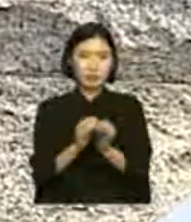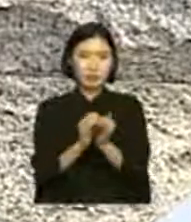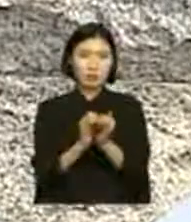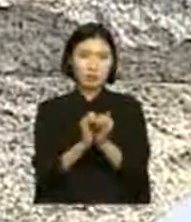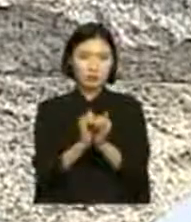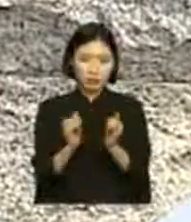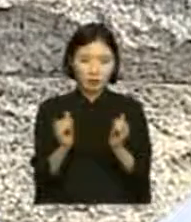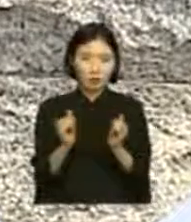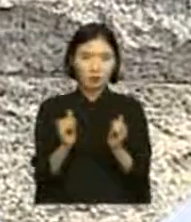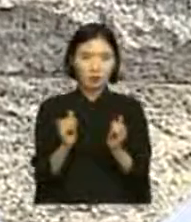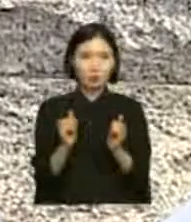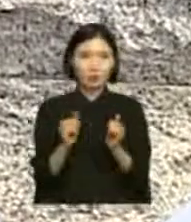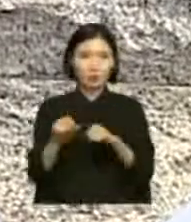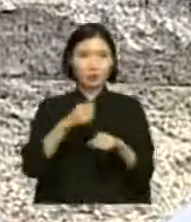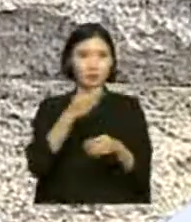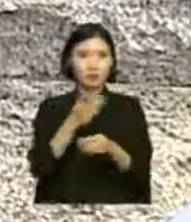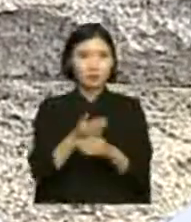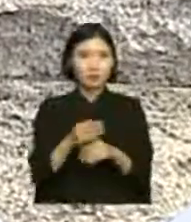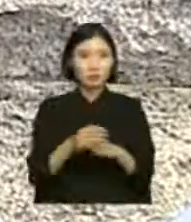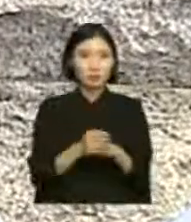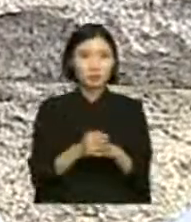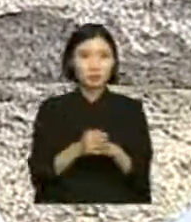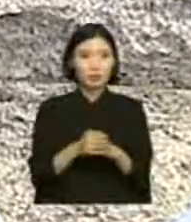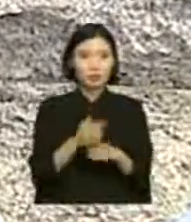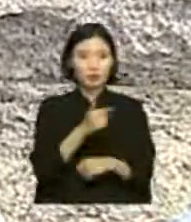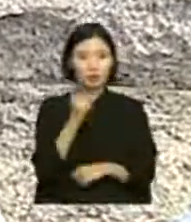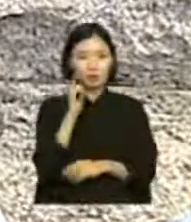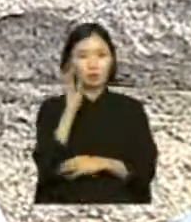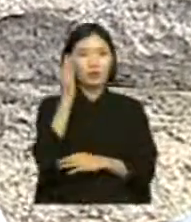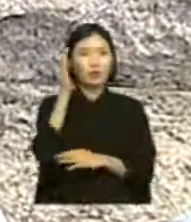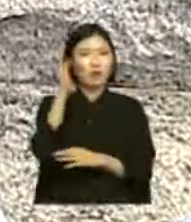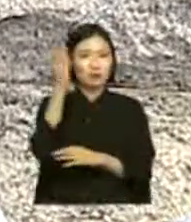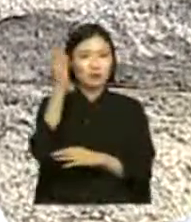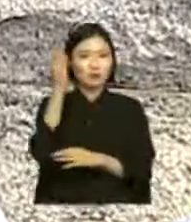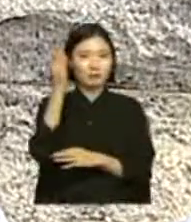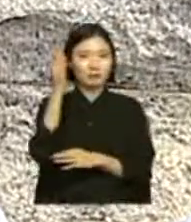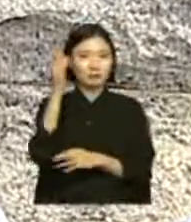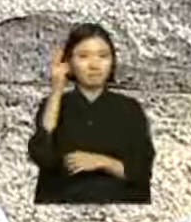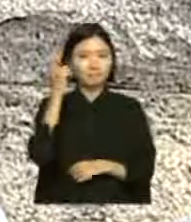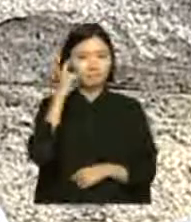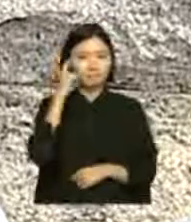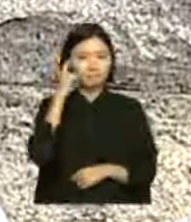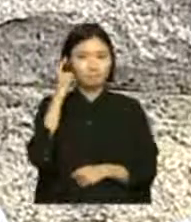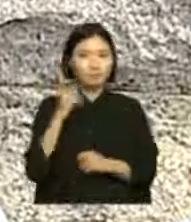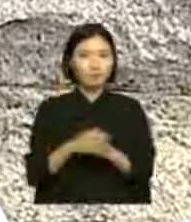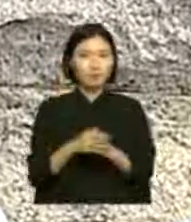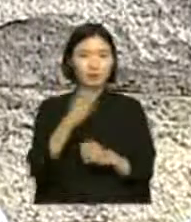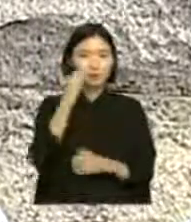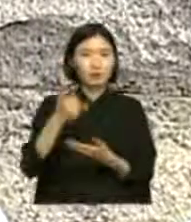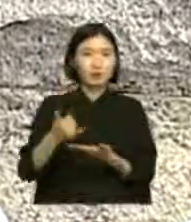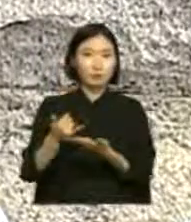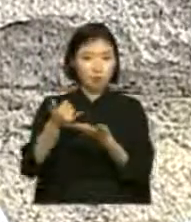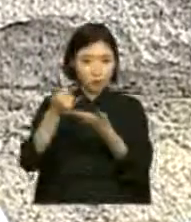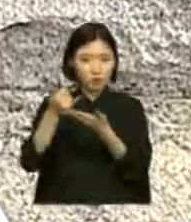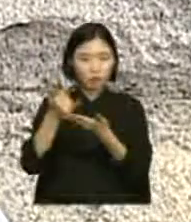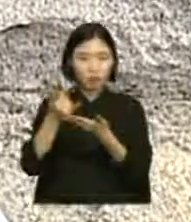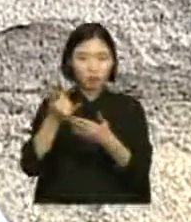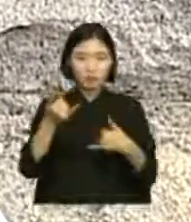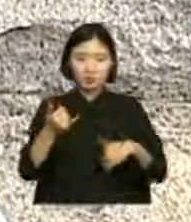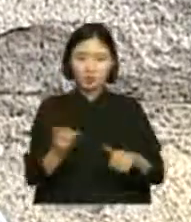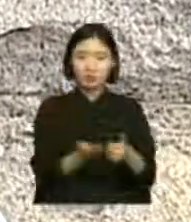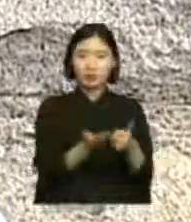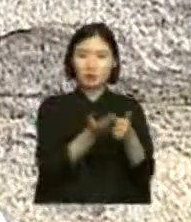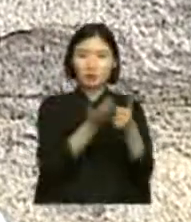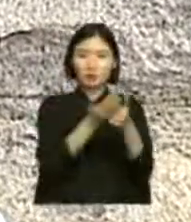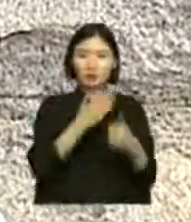신사임당상을 받게 된 것을 무한한 영광으로 생각합니다. 부모님 모시고 자녀 기르고